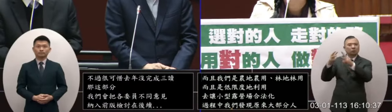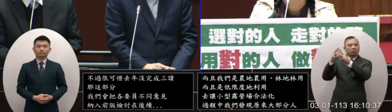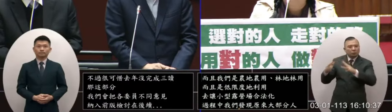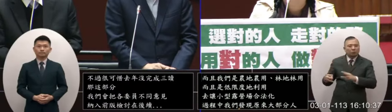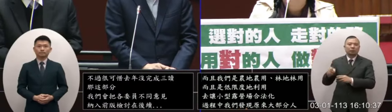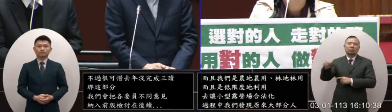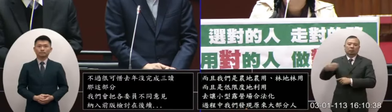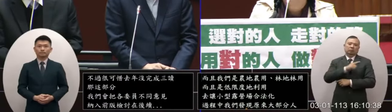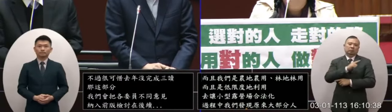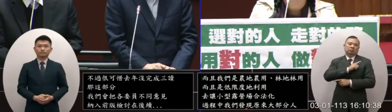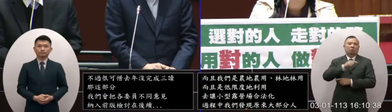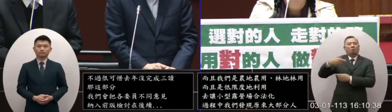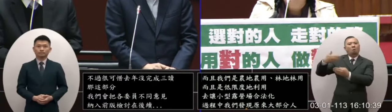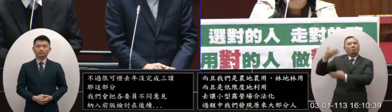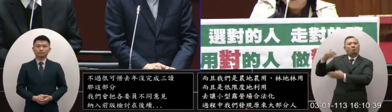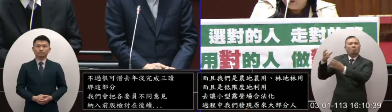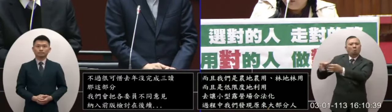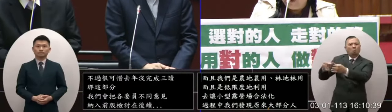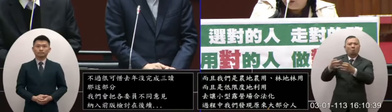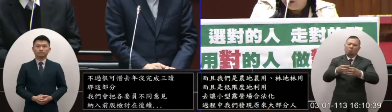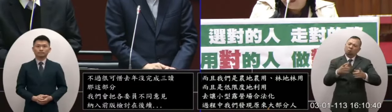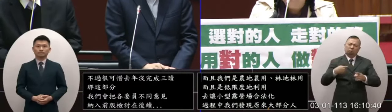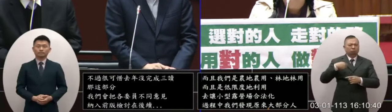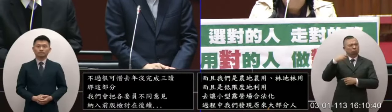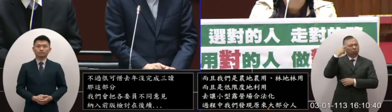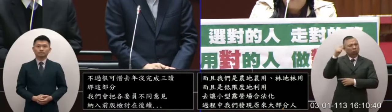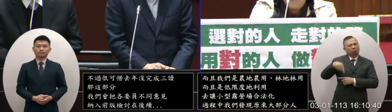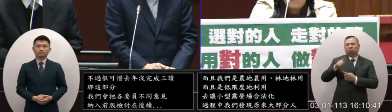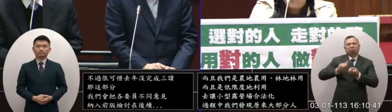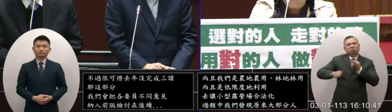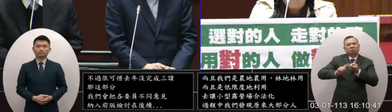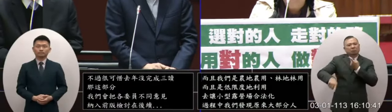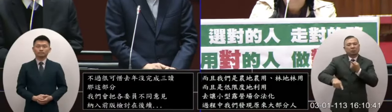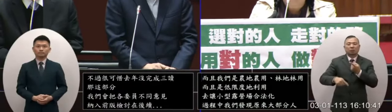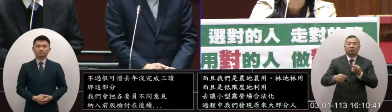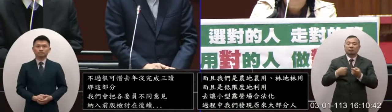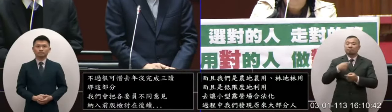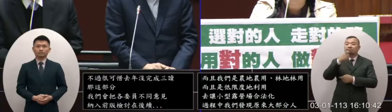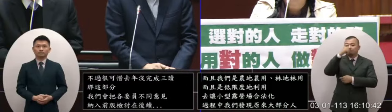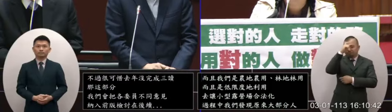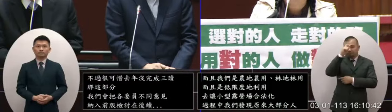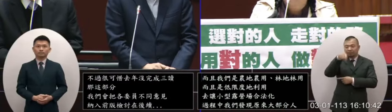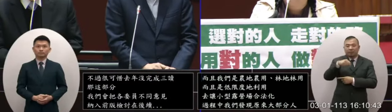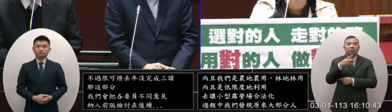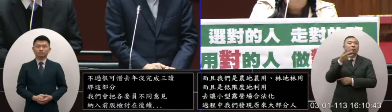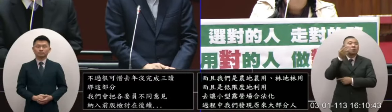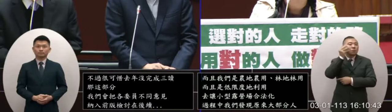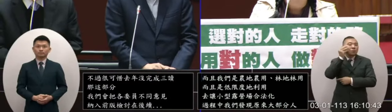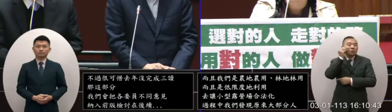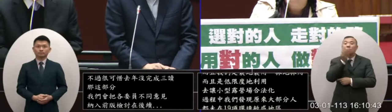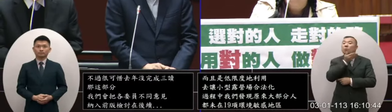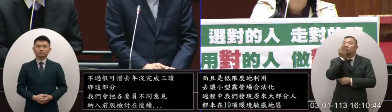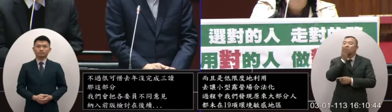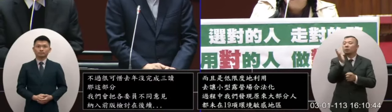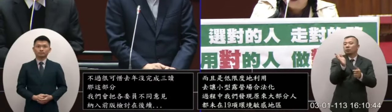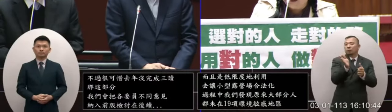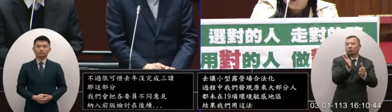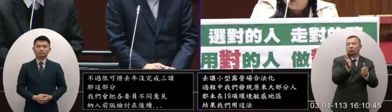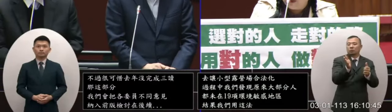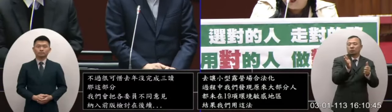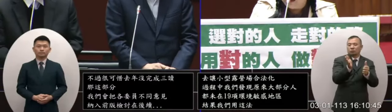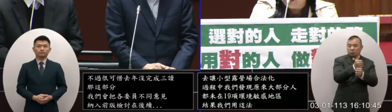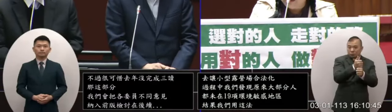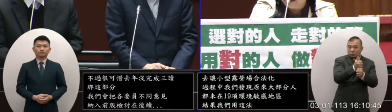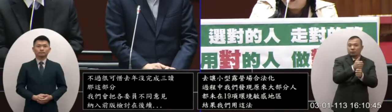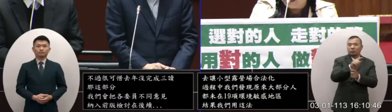得这个是本末倒置的。所以这个部分我们是希望说，我们还是希望那个观光署啊，去邀集